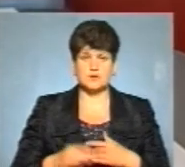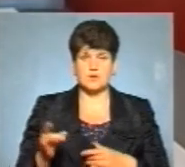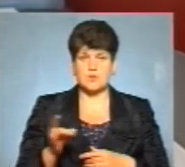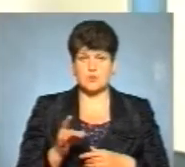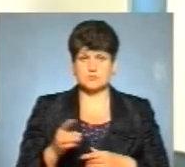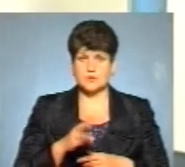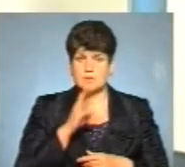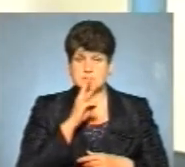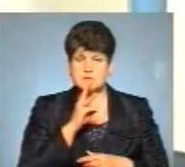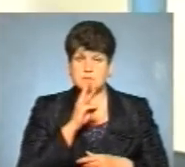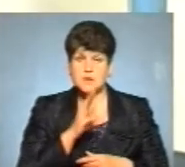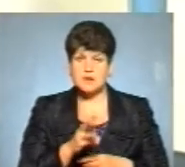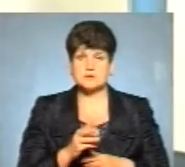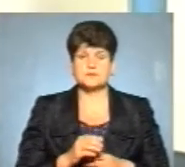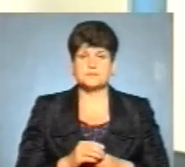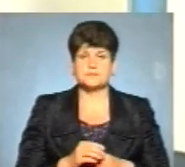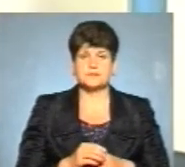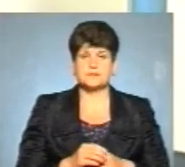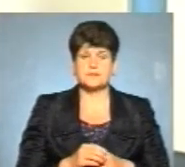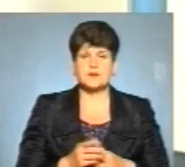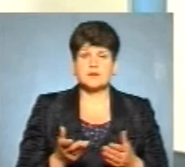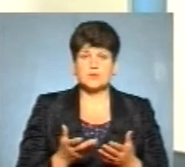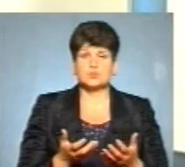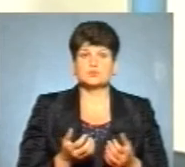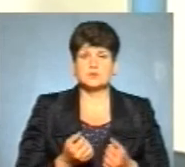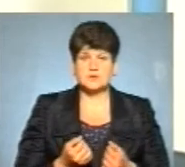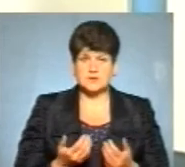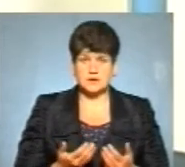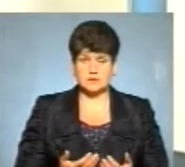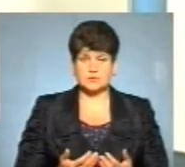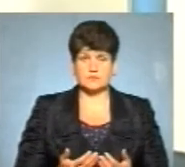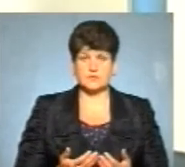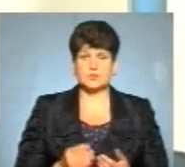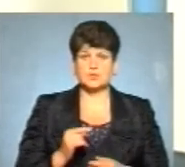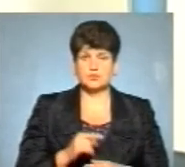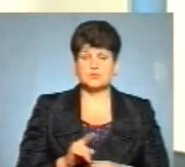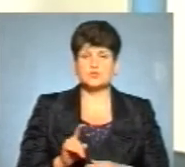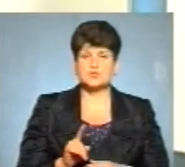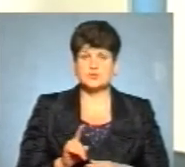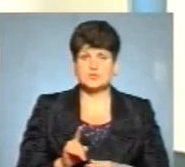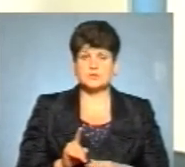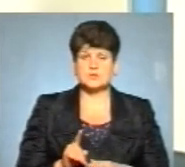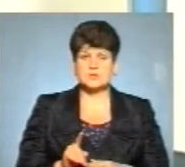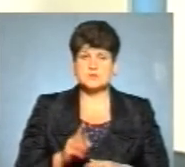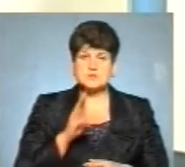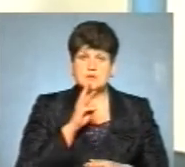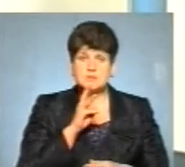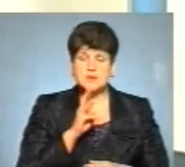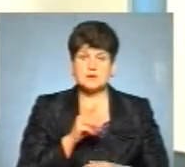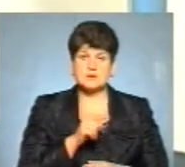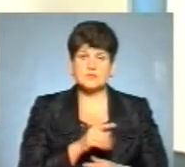заробітної плати, яку отримують. тому що сама заробітна плата, вона